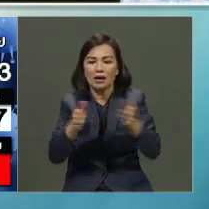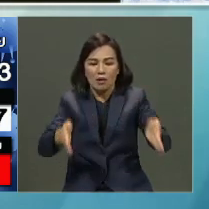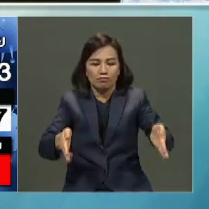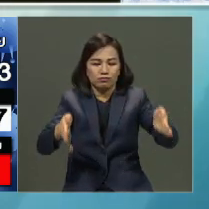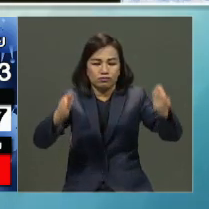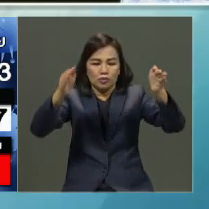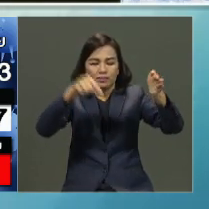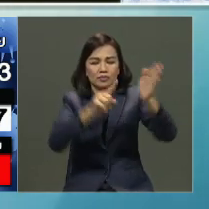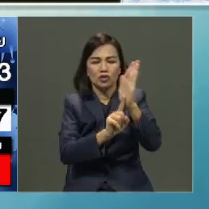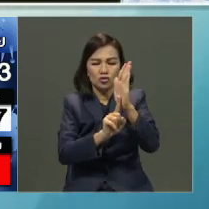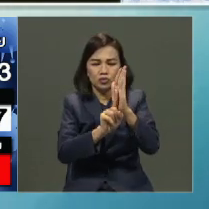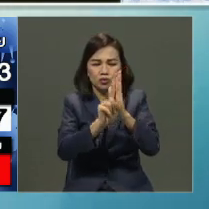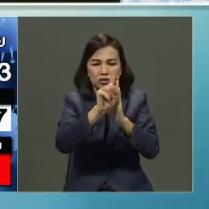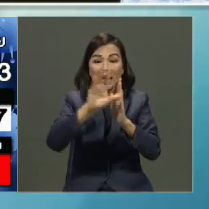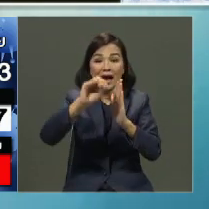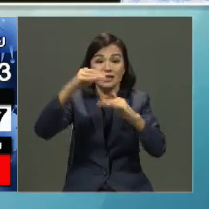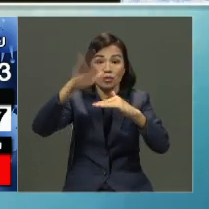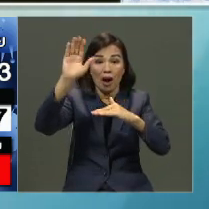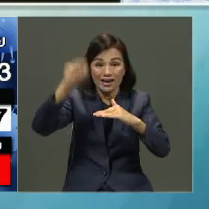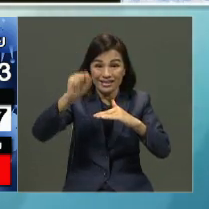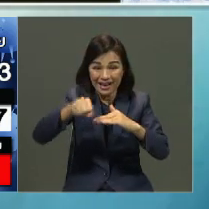เต็มปากไว้กับแดดนะครับอยู่ข้างนอกนะฮะให้โดนแดดจัดเลยเพราะว่าถ้าปิดกระจกแล้วเนี่ยอุณหภูมิให้ในนี่สูงกว่า50หวังสาแน่นอนมันท่านเข้ามาอาจจะร้อนหน่อยแต่ปลอดภัยปลอดโลกนะครับนี่คือน่าจะเป็นเทรนด์ใหม่การปรับตัวเข้ากับวิถีชีวิตใหม่ทุกคนแย่งกันใบอยู่ที่จอดรถตอนนี้ไม่ต้องแล้วครับแย่งกันไปจอดที่ลานจอดรถดีกว่าครับนี่ไม่มีอะไรเพื่อให้แดดลงได้เต็มที่นะครับจะได้ช่วยฆ่าเชื้อโรคให้กับท่านได้นี่คือข้อมูลที่ควรเช่นจะได้รับรู้และลองไปปรับใช้ครับ